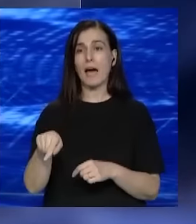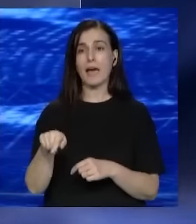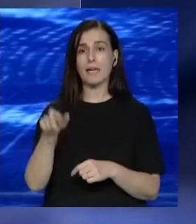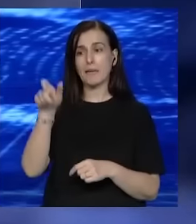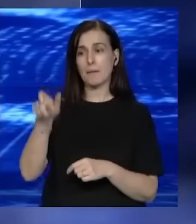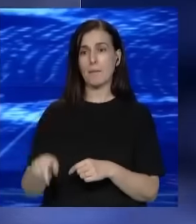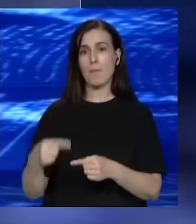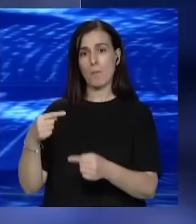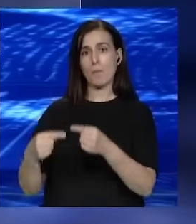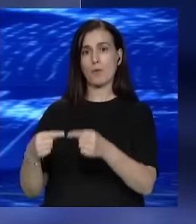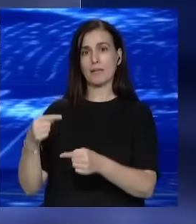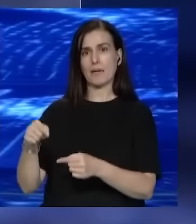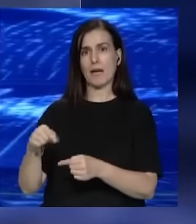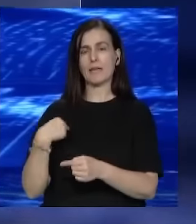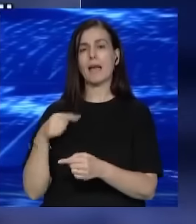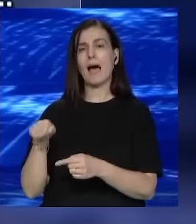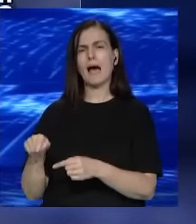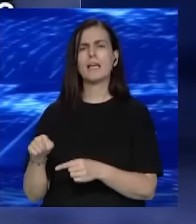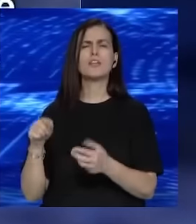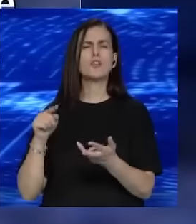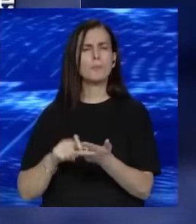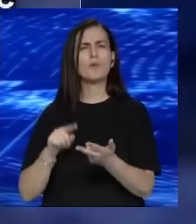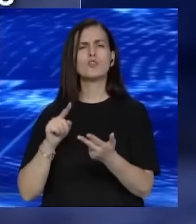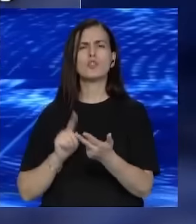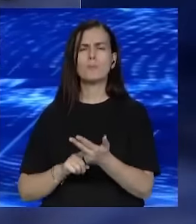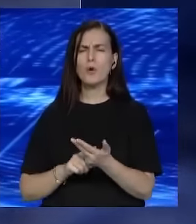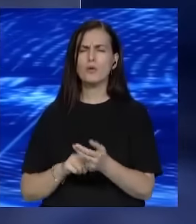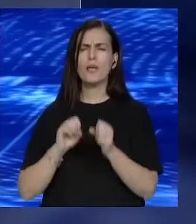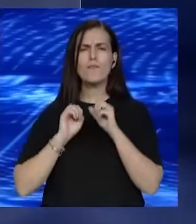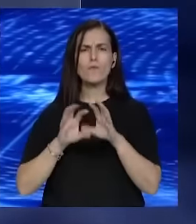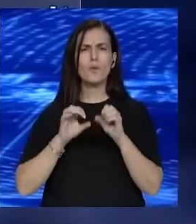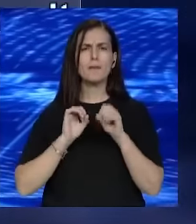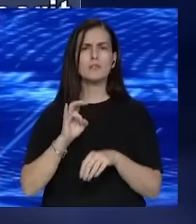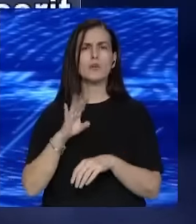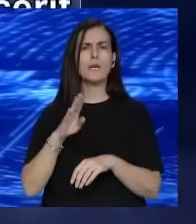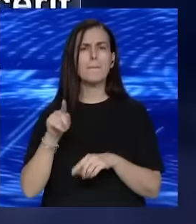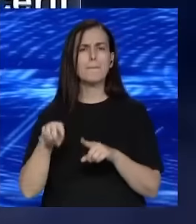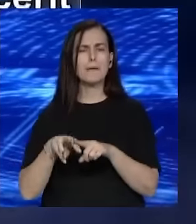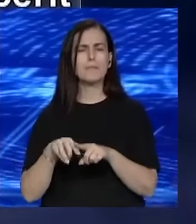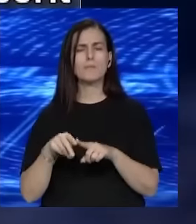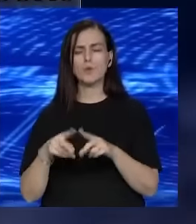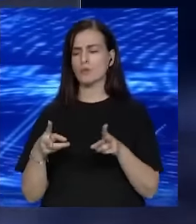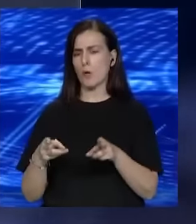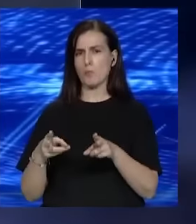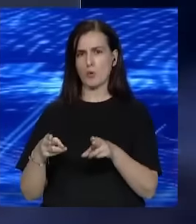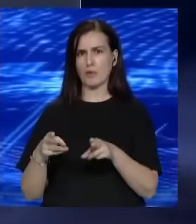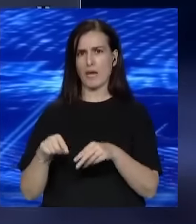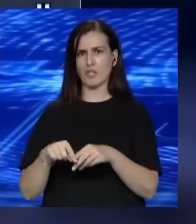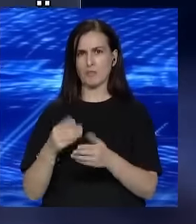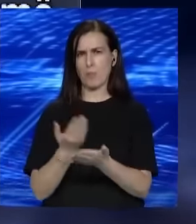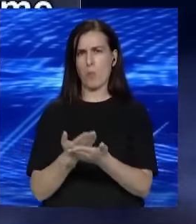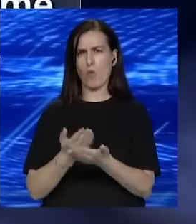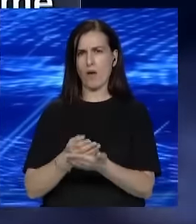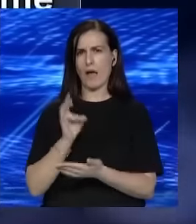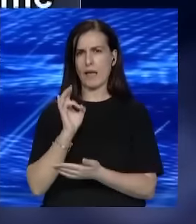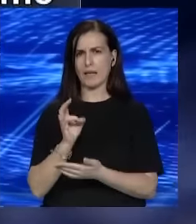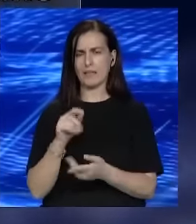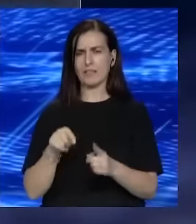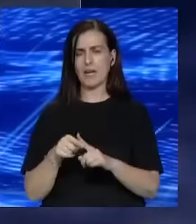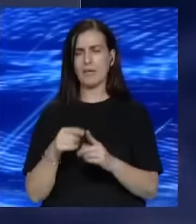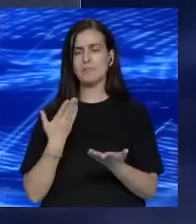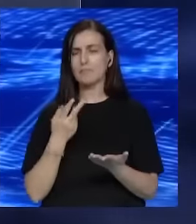një politikani të spikatur për veprimtarinë e palodhur dezinformuese deri në formën kriminale të kallëzimit të rrem, përmes një dosjeje me